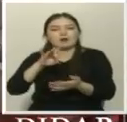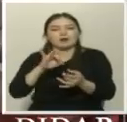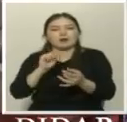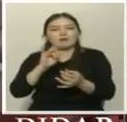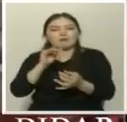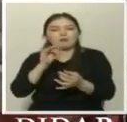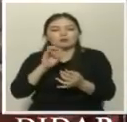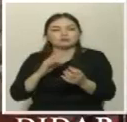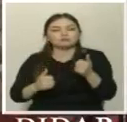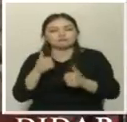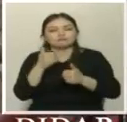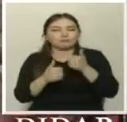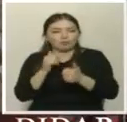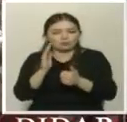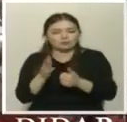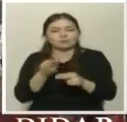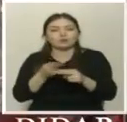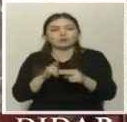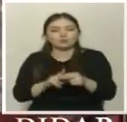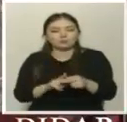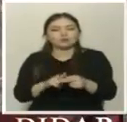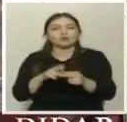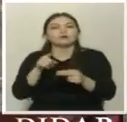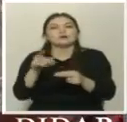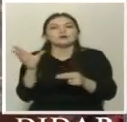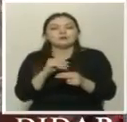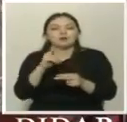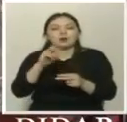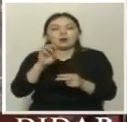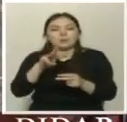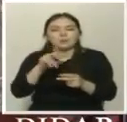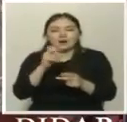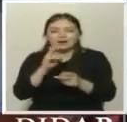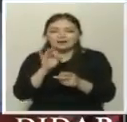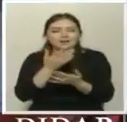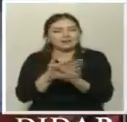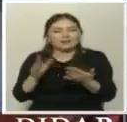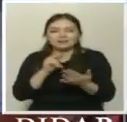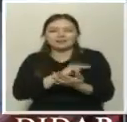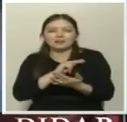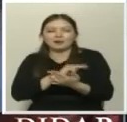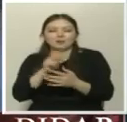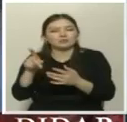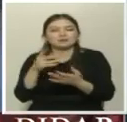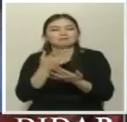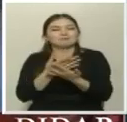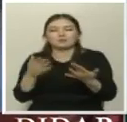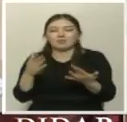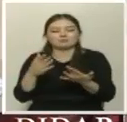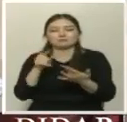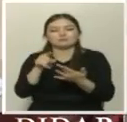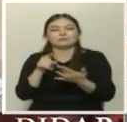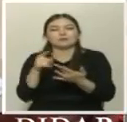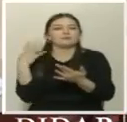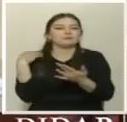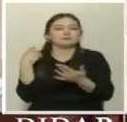Қала әкімдігінің өкілдері тұрғындарды, компания және кәсіпорын қызметкерлерін сенбілікке шақырды. Айта кетейік, аумақты абаттандыру жұмыстары қалада жыл сайын